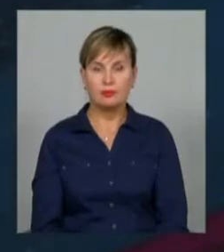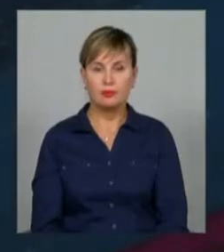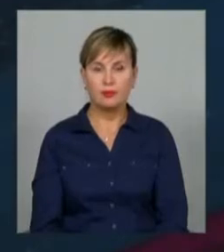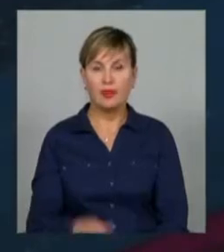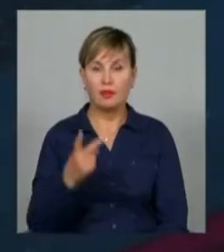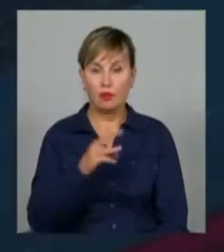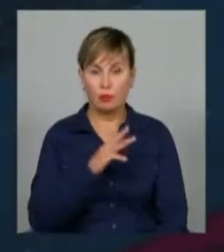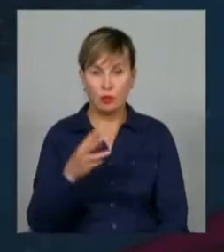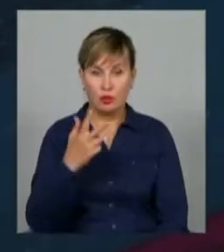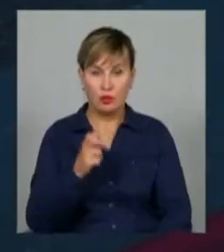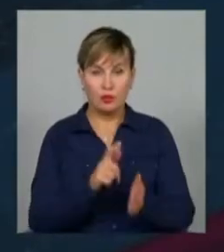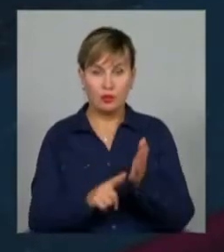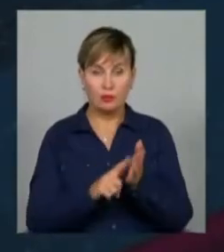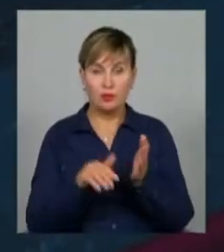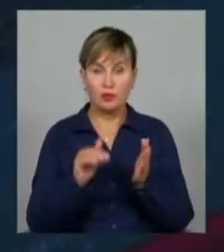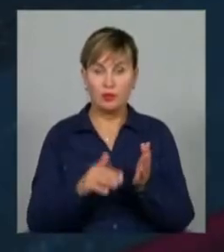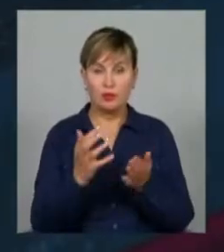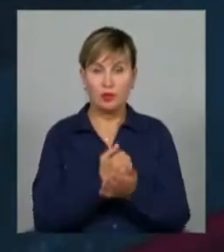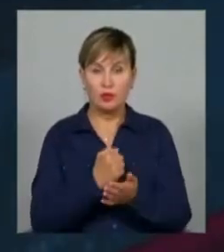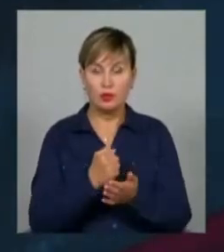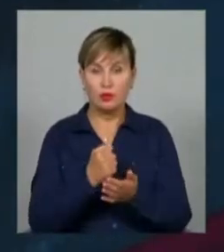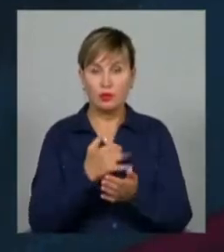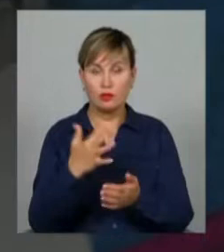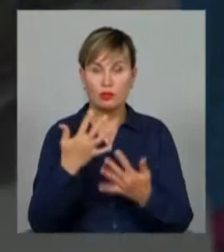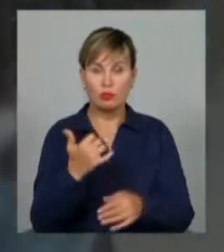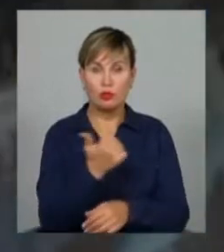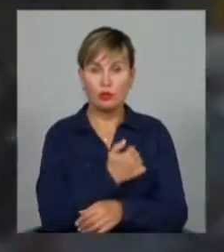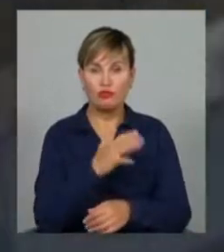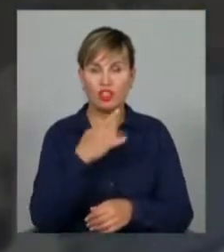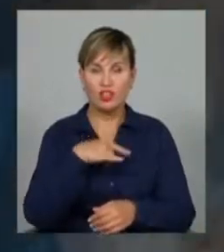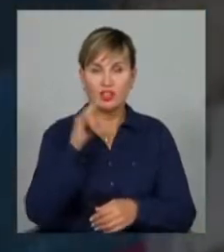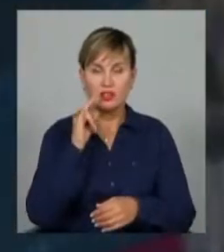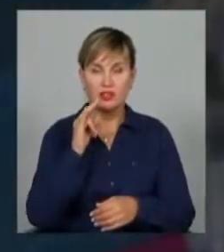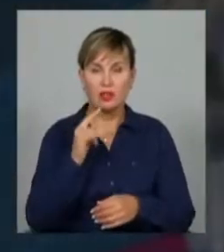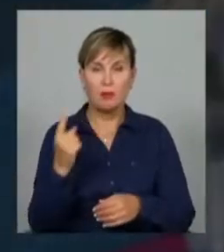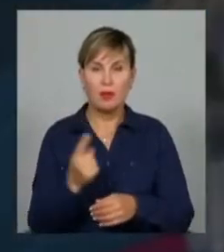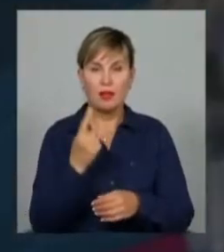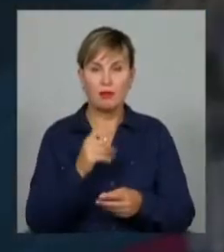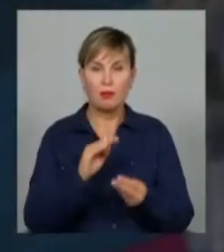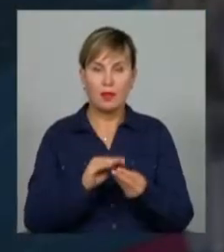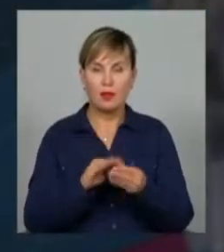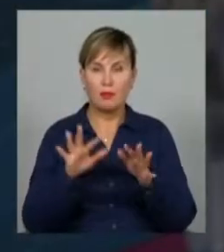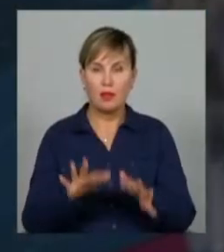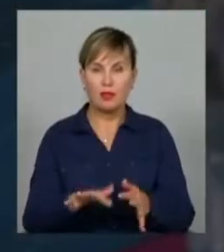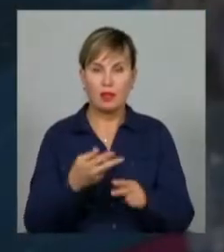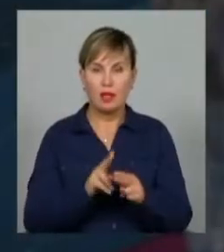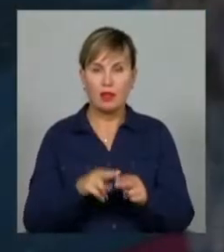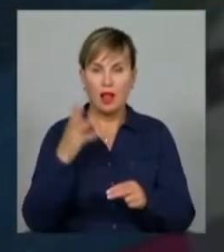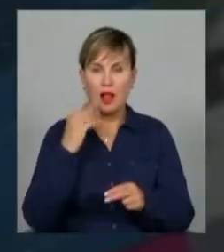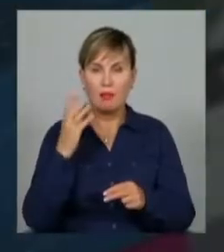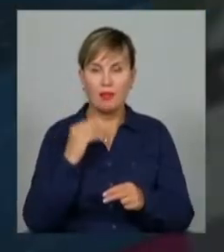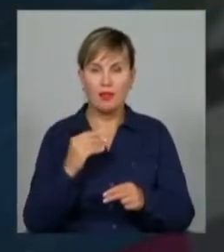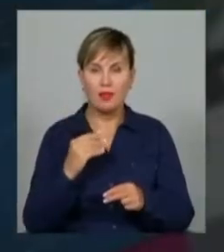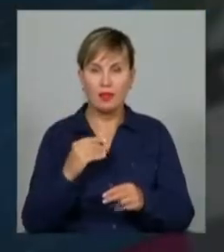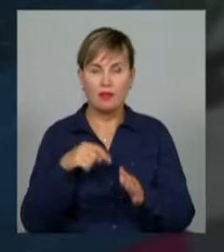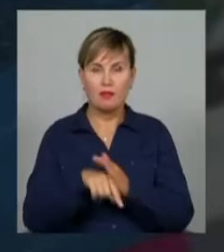Двух миллионов 370 тысяч достигло количество провакцинированных в Казахстане. Пальму первенства по-прежнему уверенно удерживает Алматы.